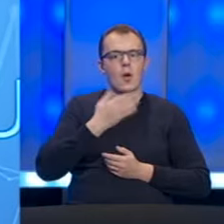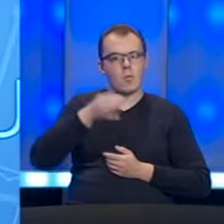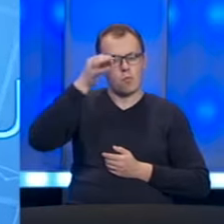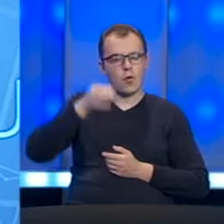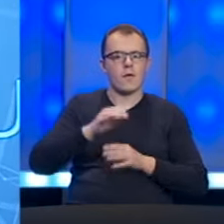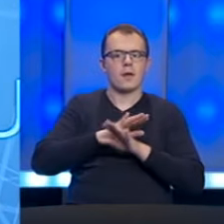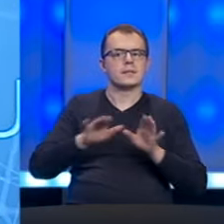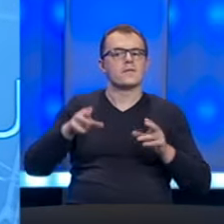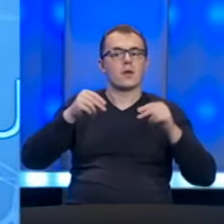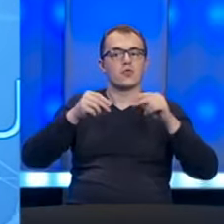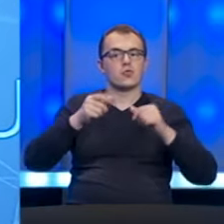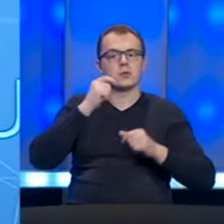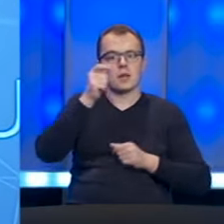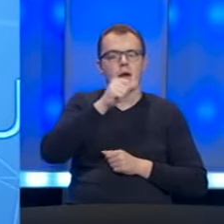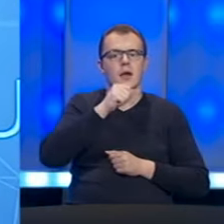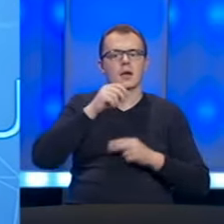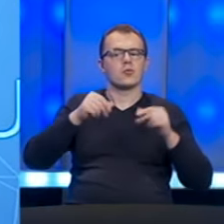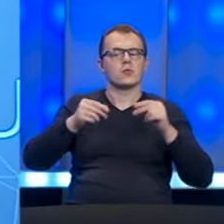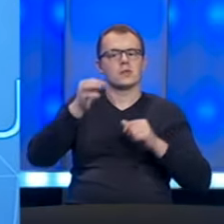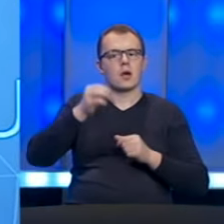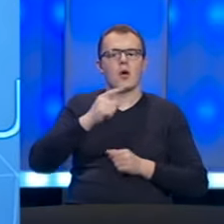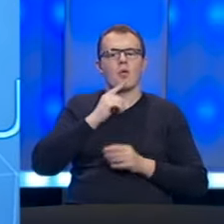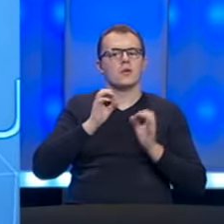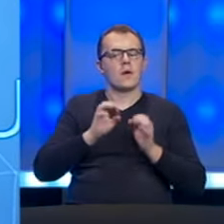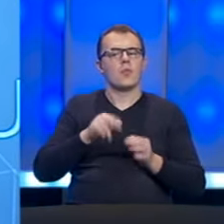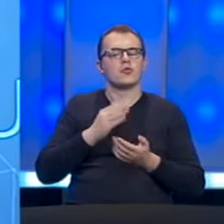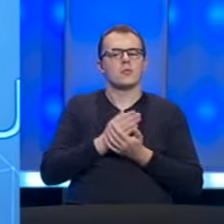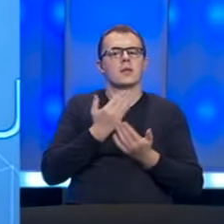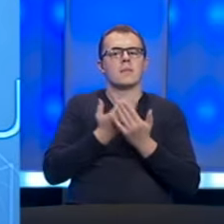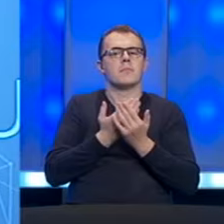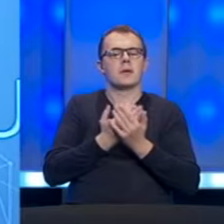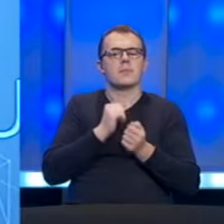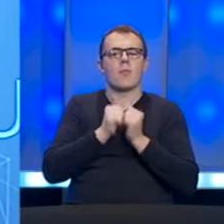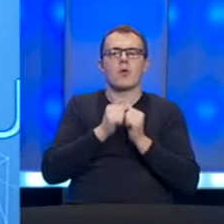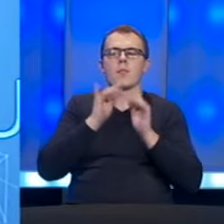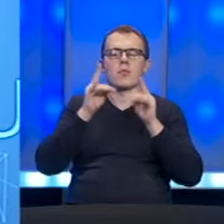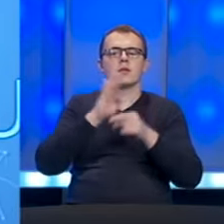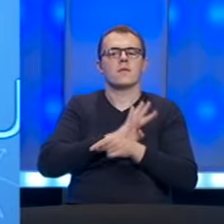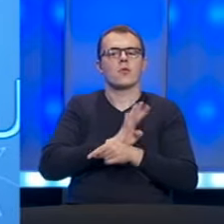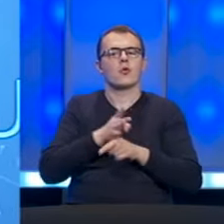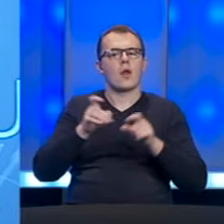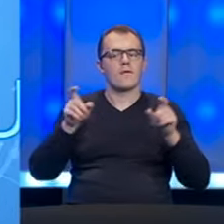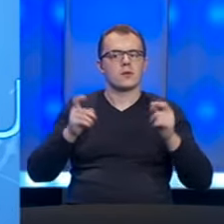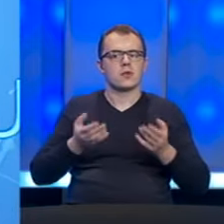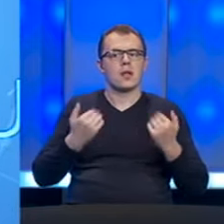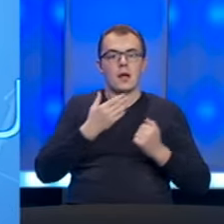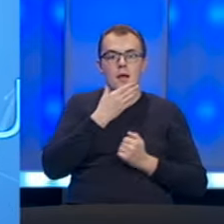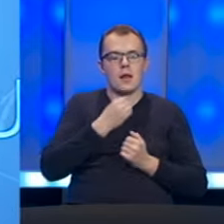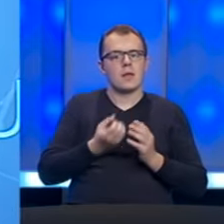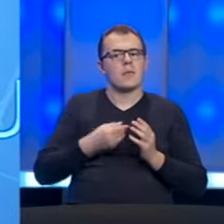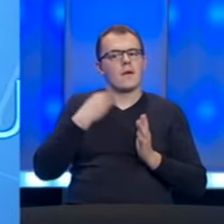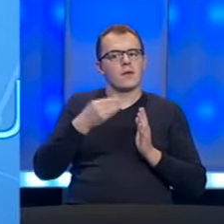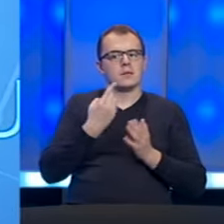sve Tuzlake i Tuzlanski kanton koji svakako može biti primjer borbe protiv koronavirusa. Dakle, lijepe vijesti